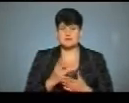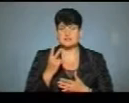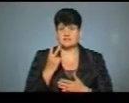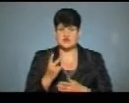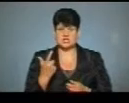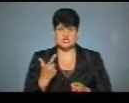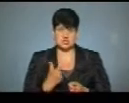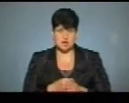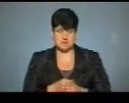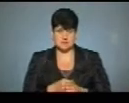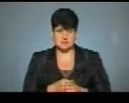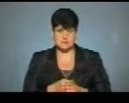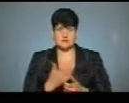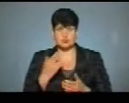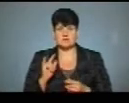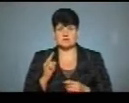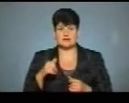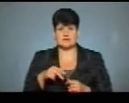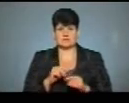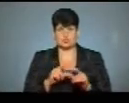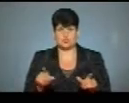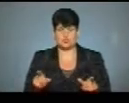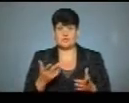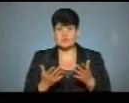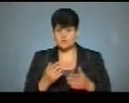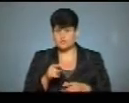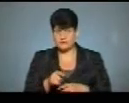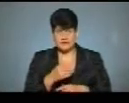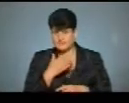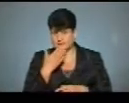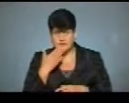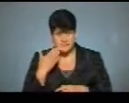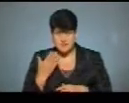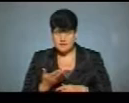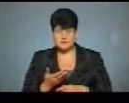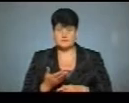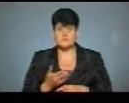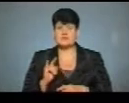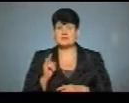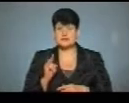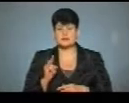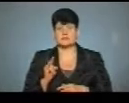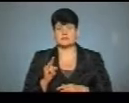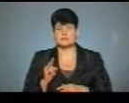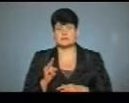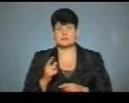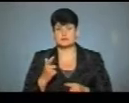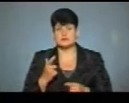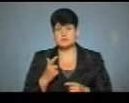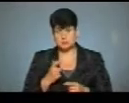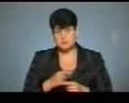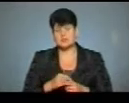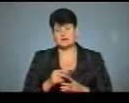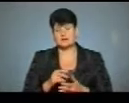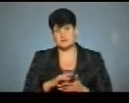щеплення, якщо дитина йде в школу. Якщо вона не має, значить дитину доохопити, щепити і відповідно